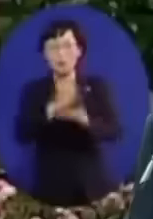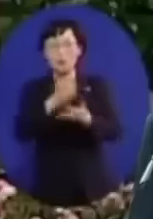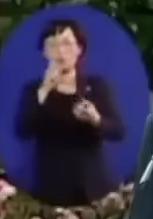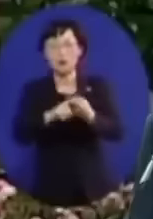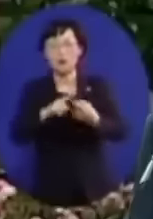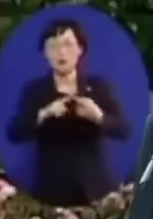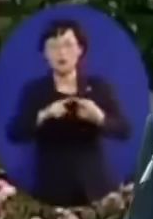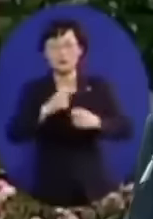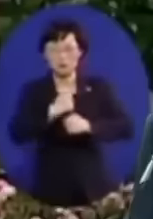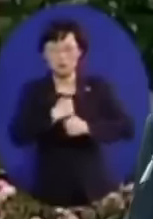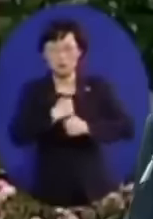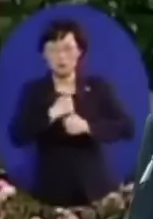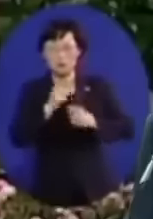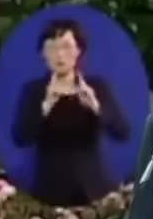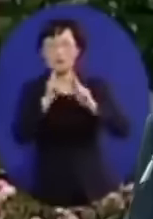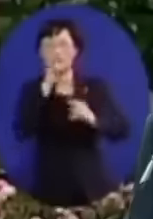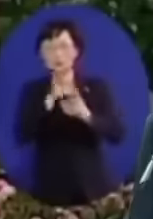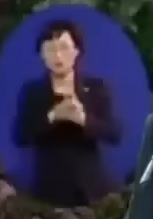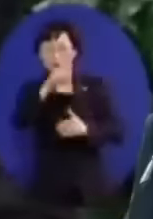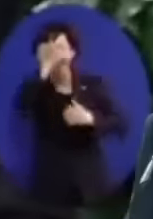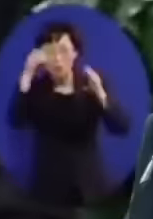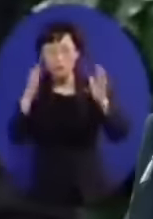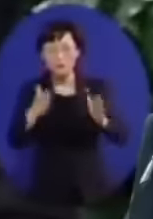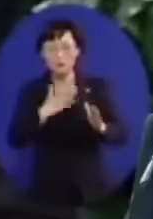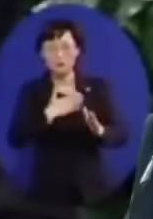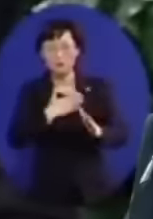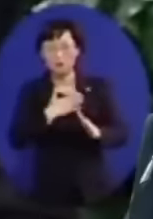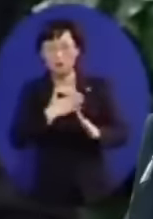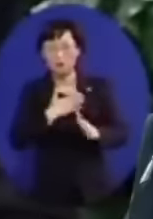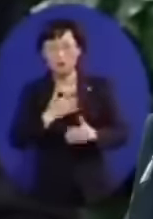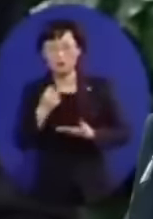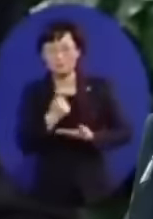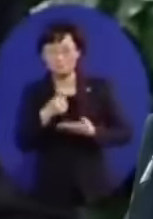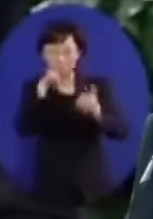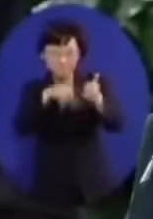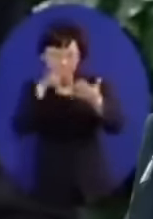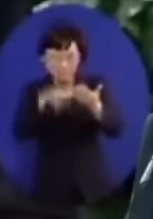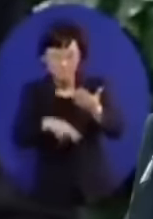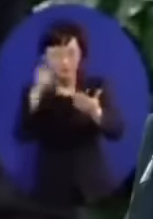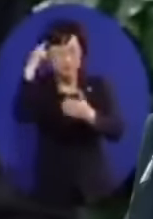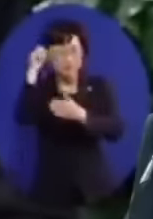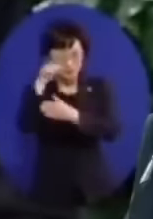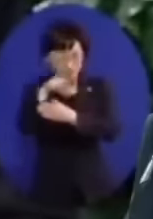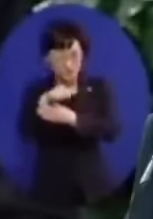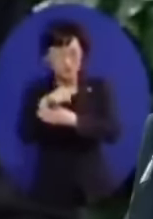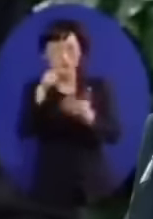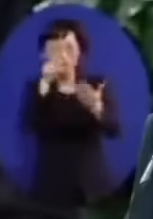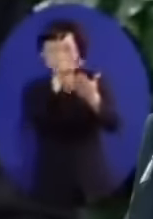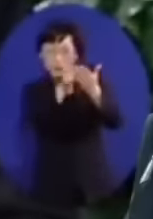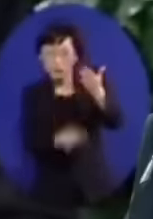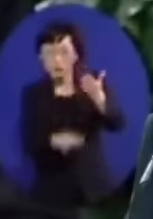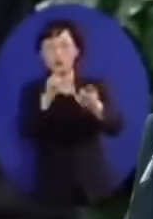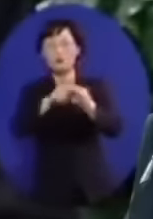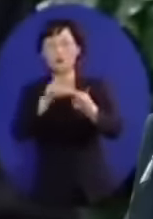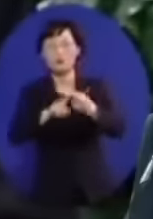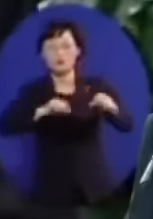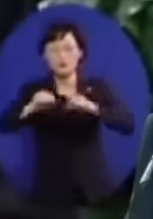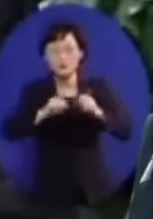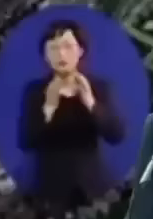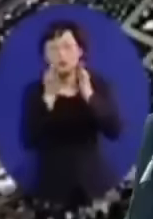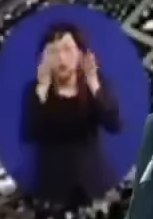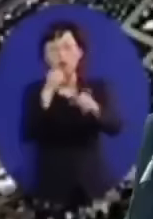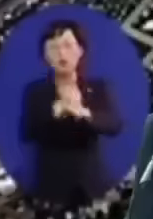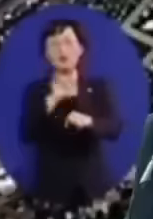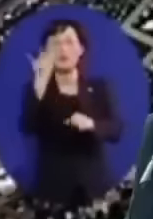것이라. 평생에 내 곁에 두고 읽고 묵상하고 그 기록한 대로 행하려고 노력을 하는